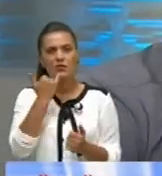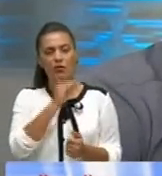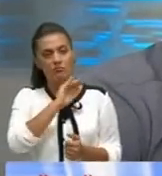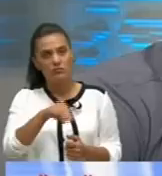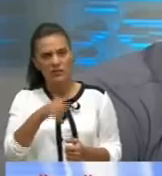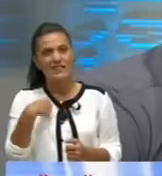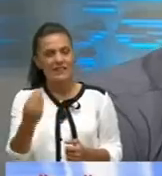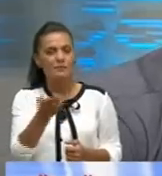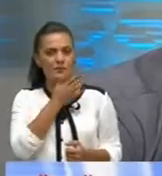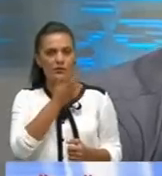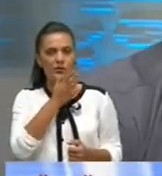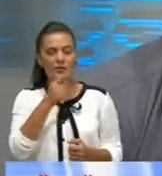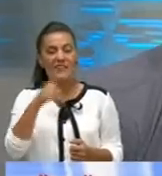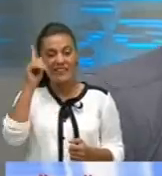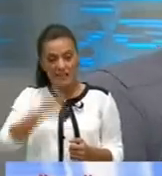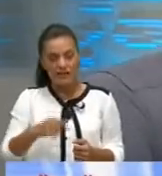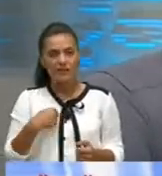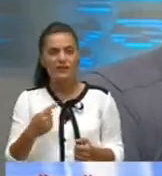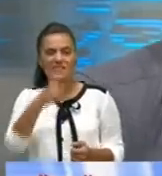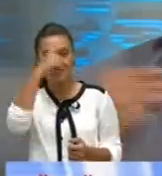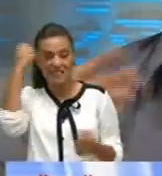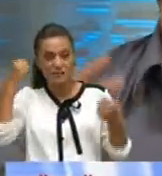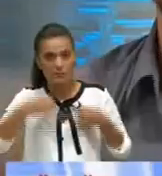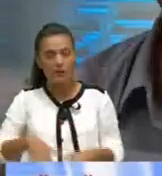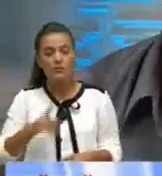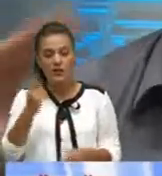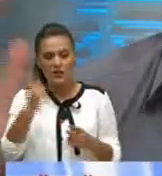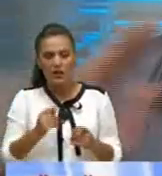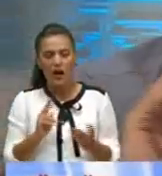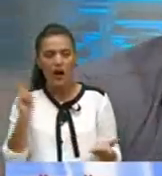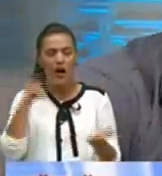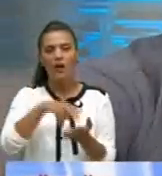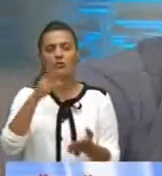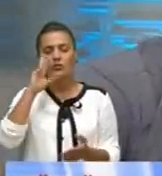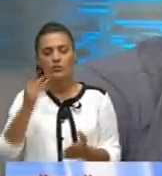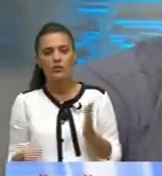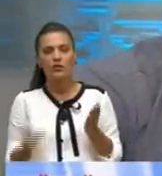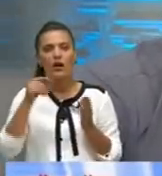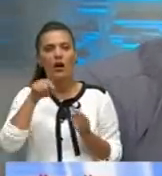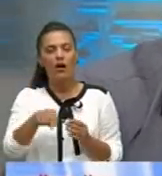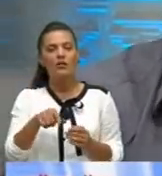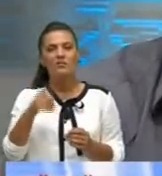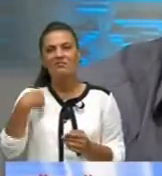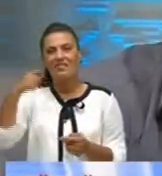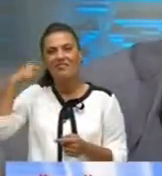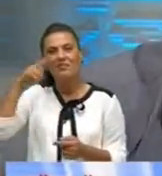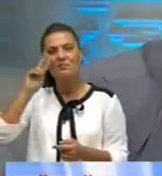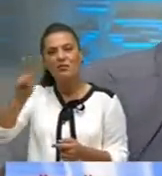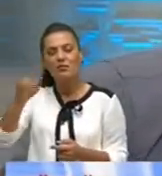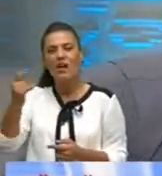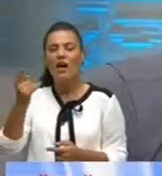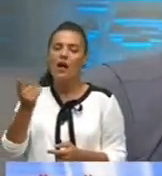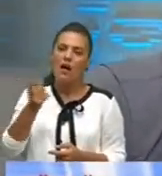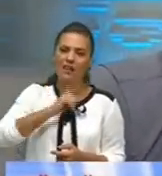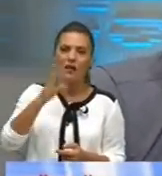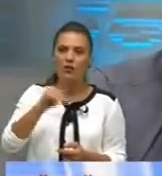ettiniz burada. Bilmiyorum konuştunuz. Bir ısınarak değil mi öyle birdenbire başlamadan? Tabii, uyanır uyanmaz. Yani o Hollywood öğretisi şeylerden... Hatalı olan bir